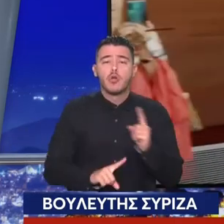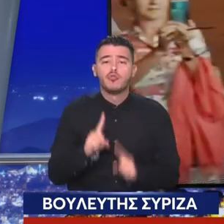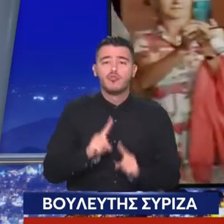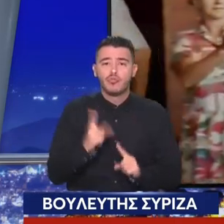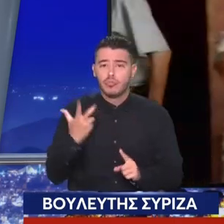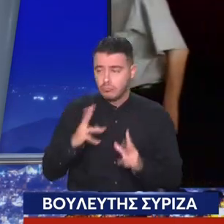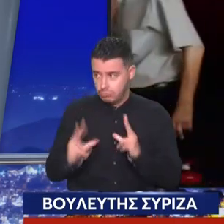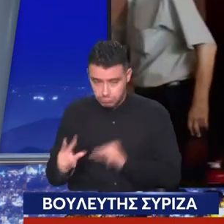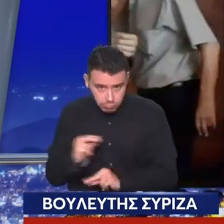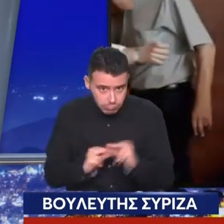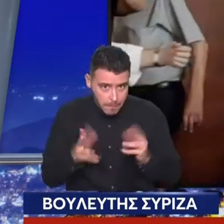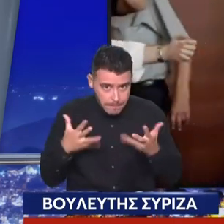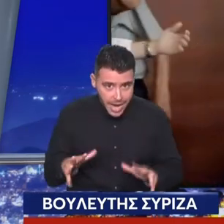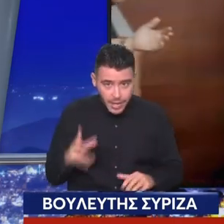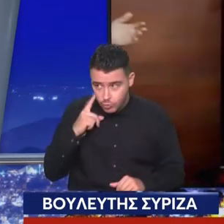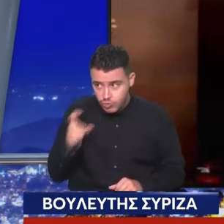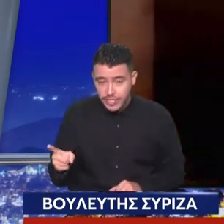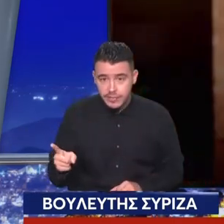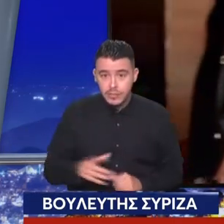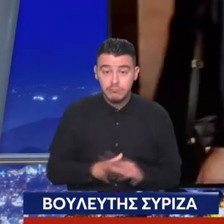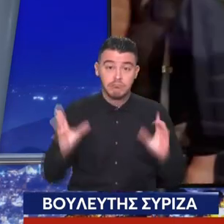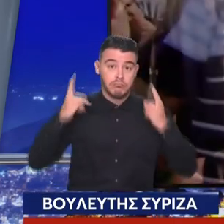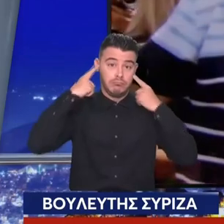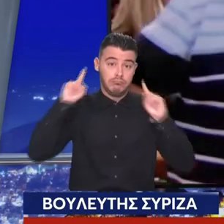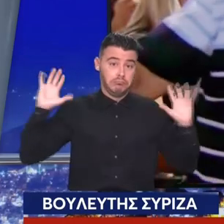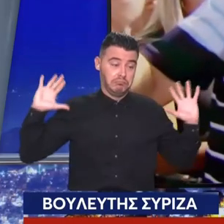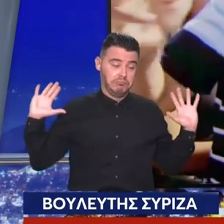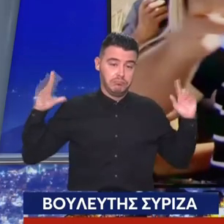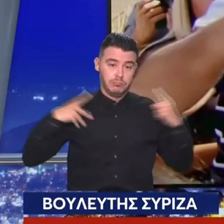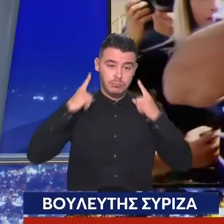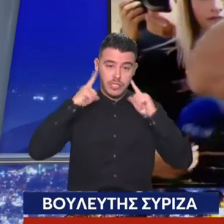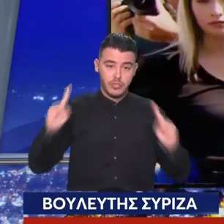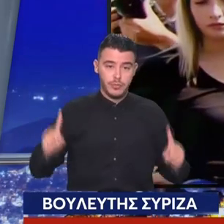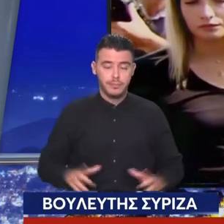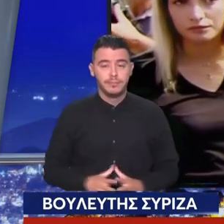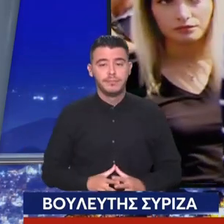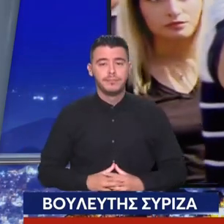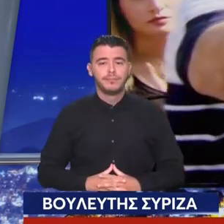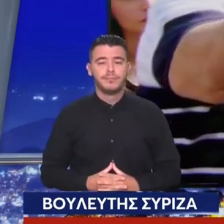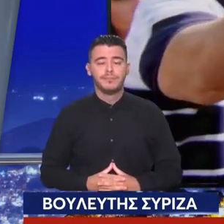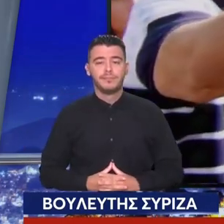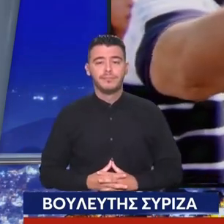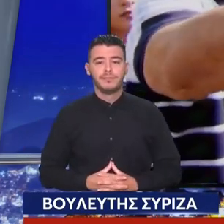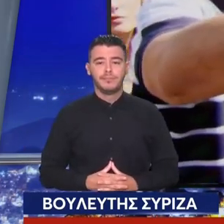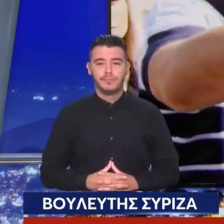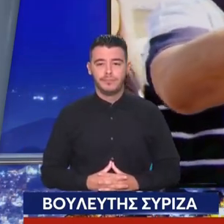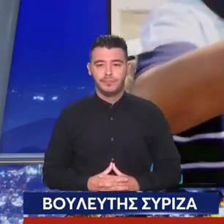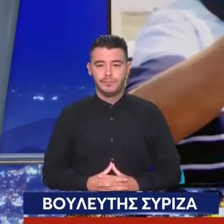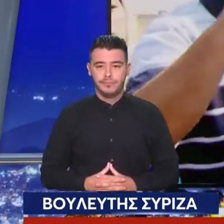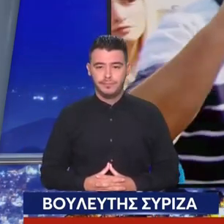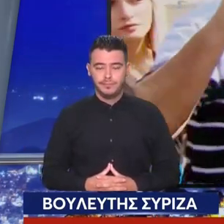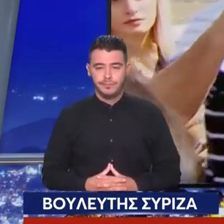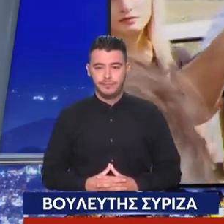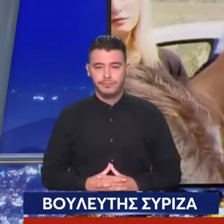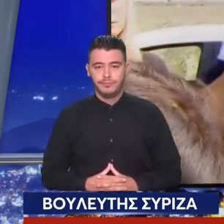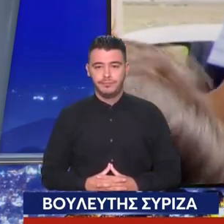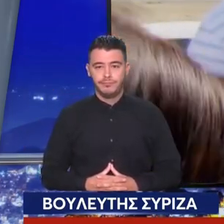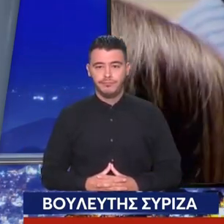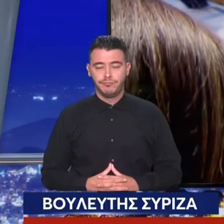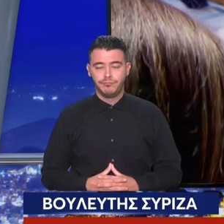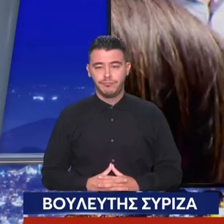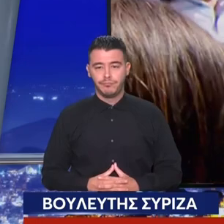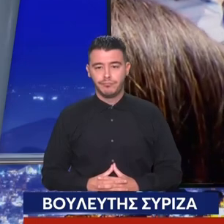Όχι, δεν έχω συμμετέχει. Εγώ δεν έχω συμμετάσχει σε τέτοια. Εσείς τι ρόλο θα έχετε? Δεν μπήκα ποτέ στη διαδικασία και θέλω να το